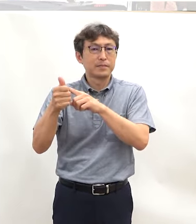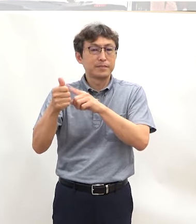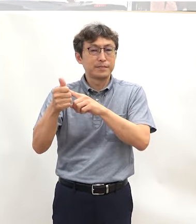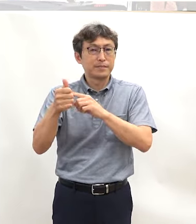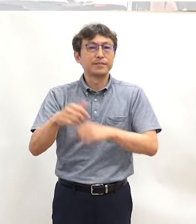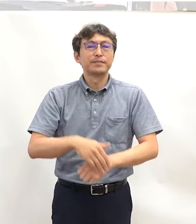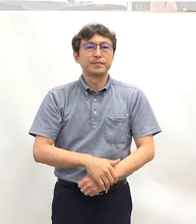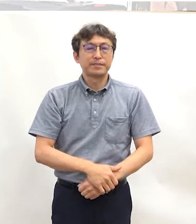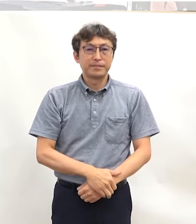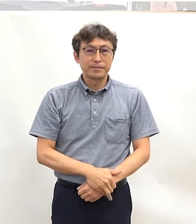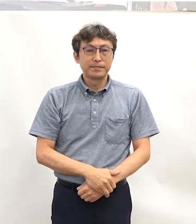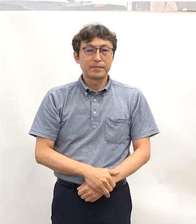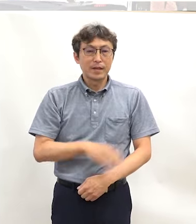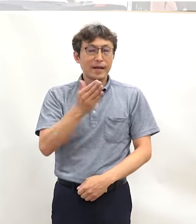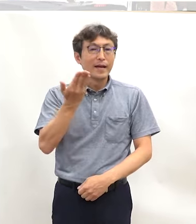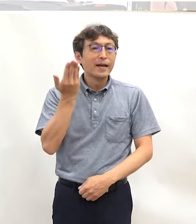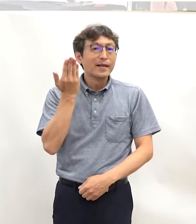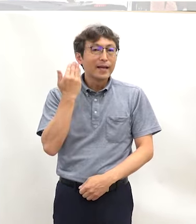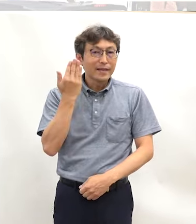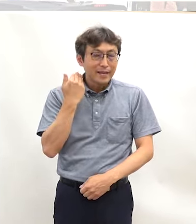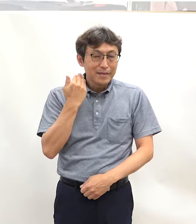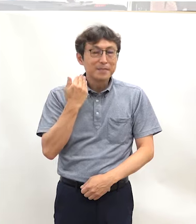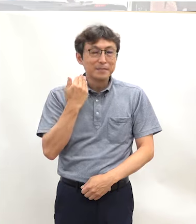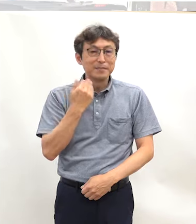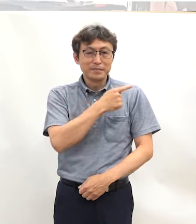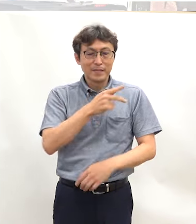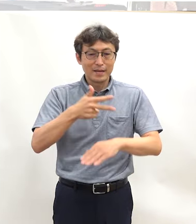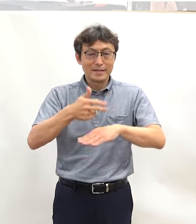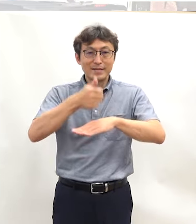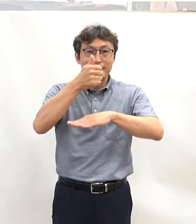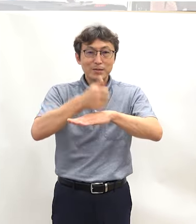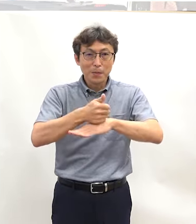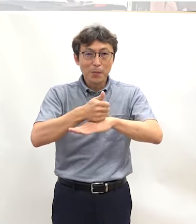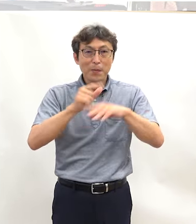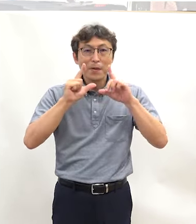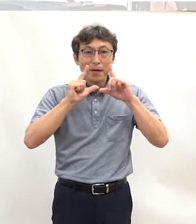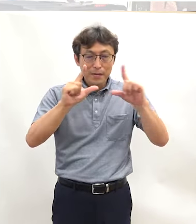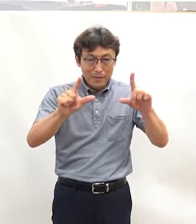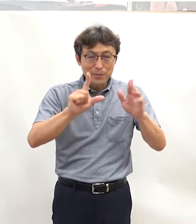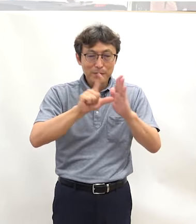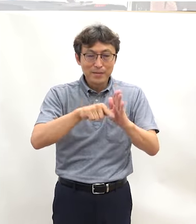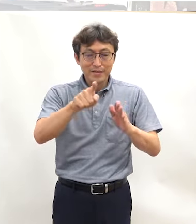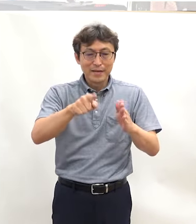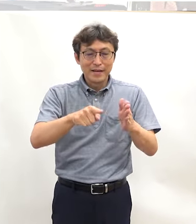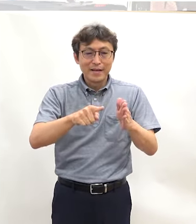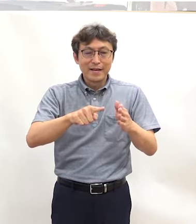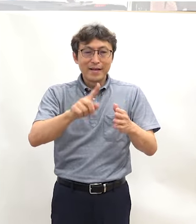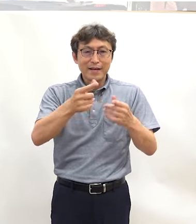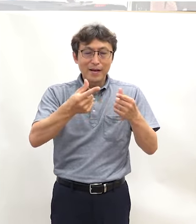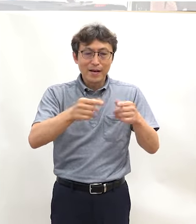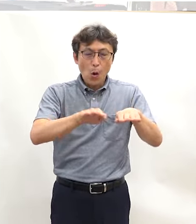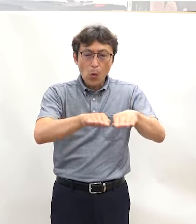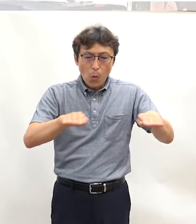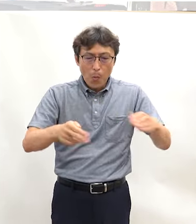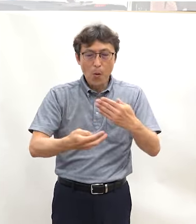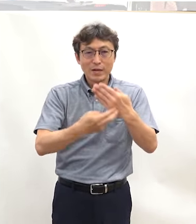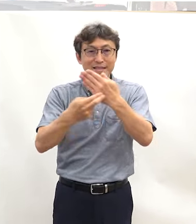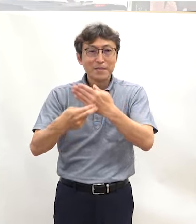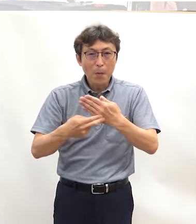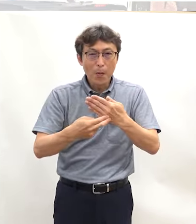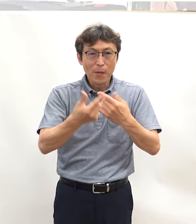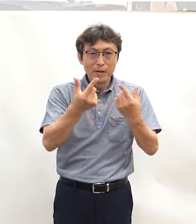呼びかけ先ほどもありましたけども、はい、やはりこういったなかなか適正ではないと見られるその受診を